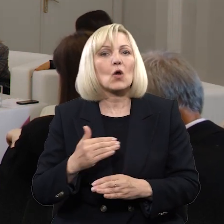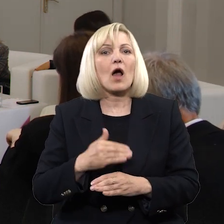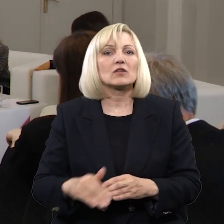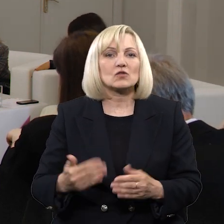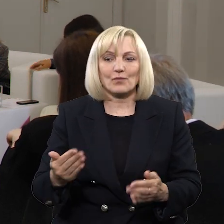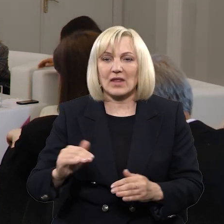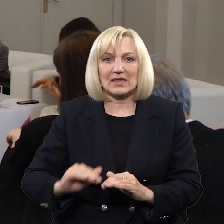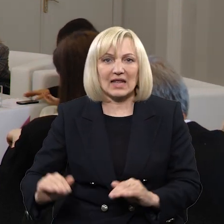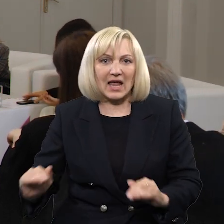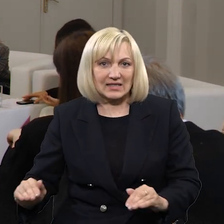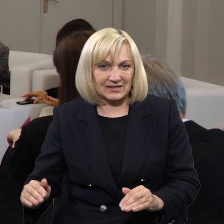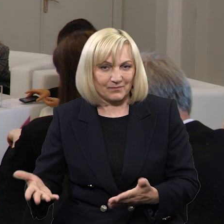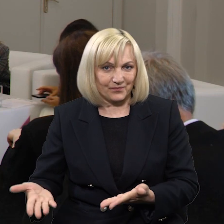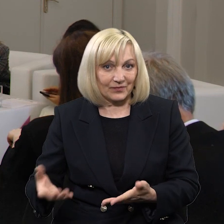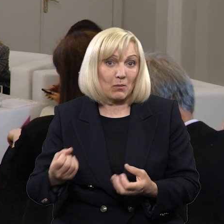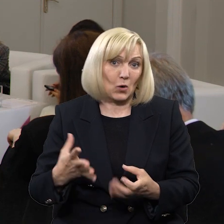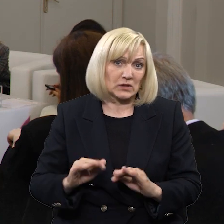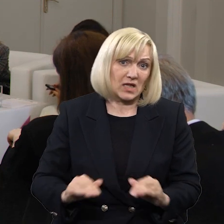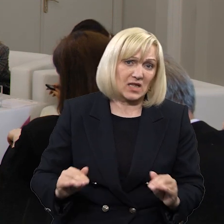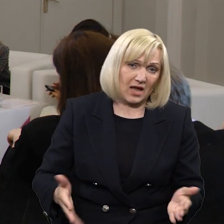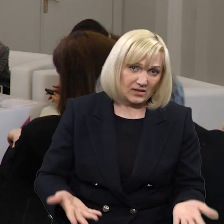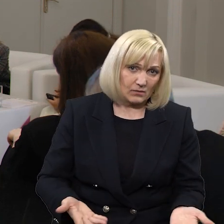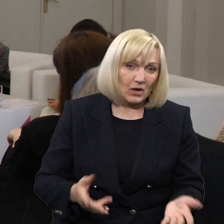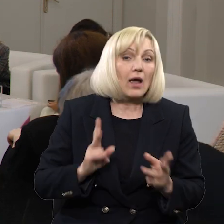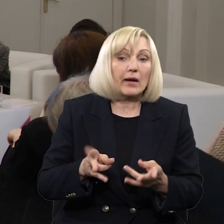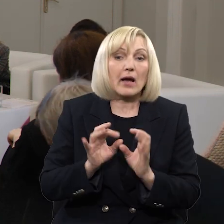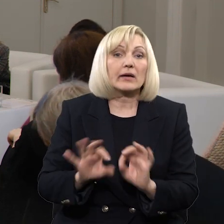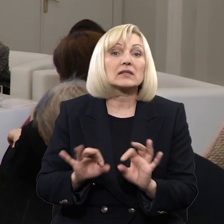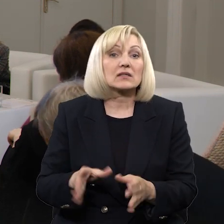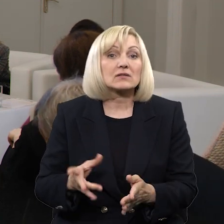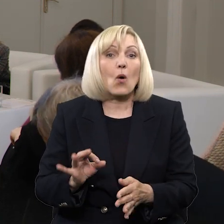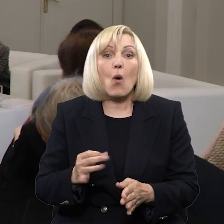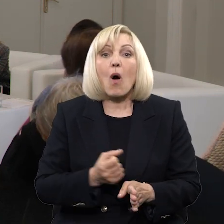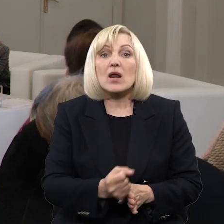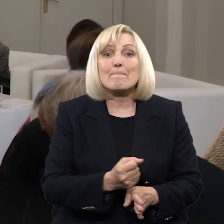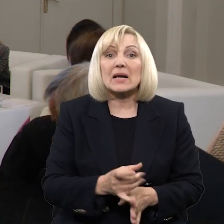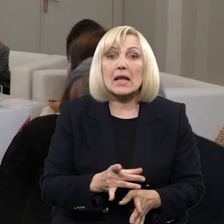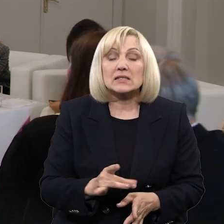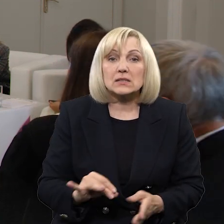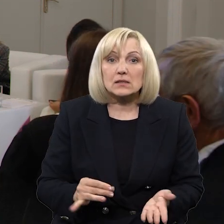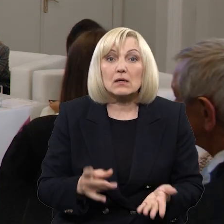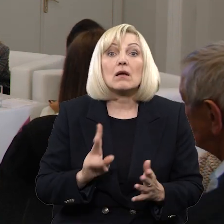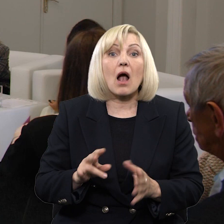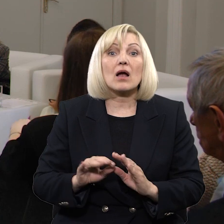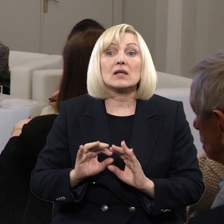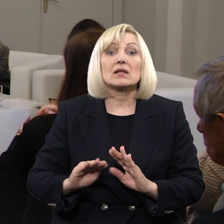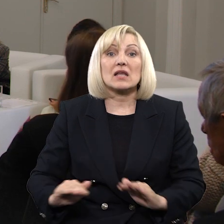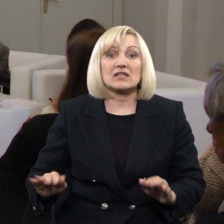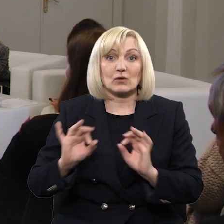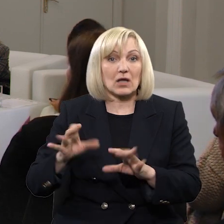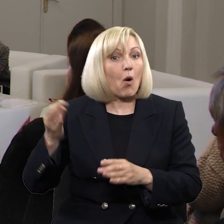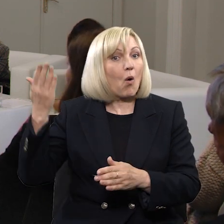адресованы детям подрастающему поколению Иногда просто детям Да ну как рассказать детям репрессия как рассказать детям о